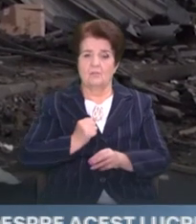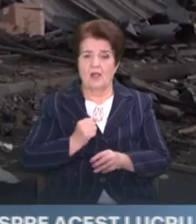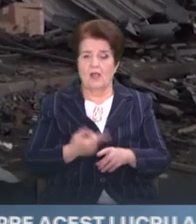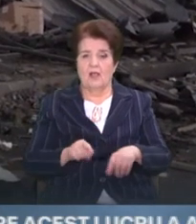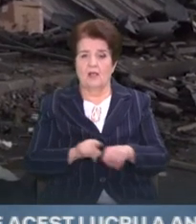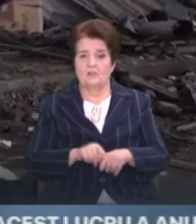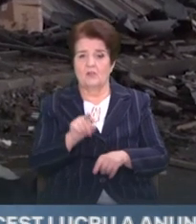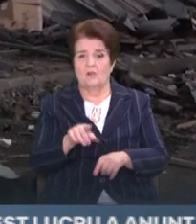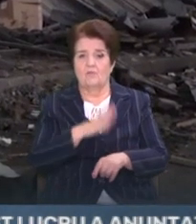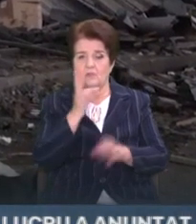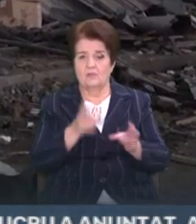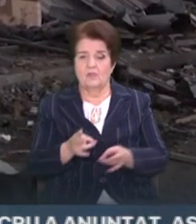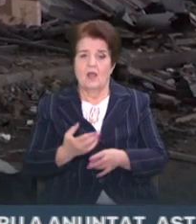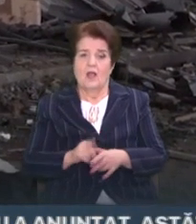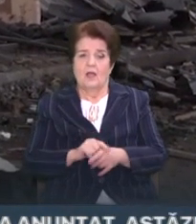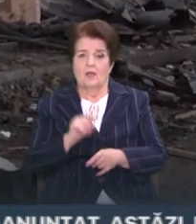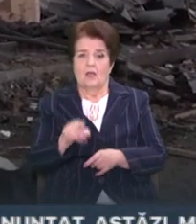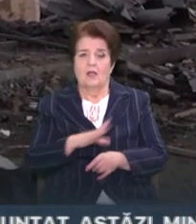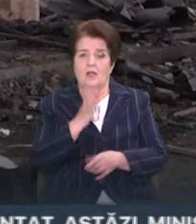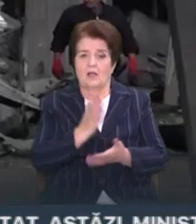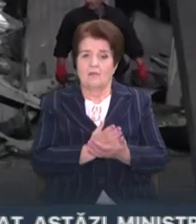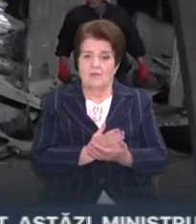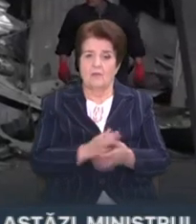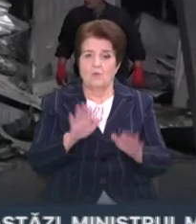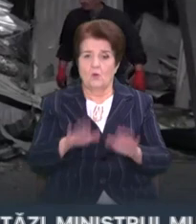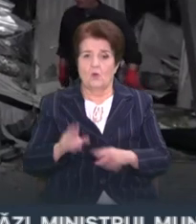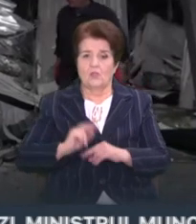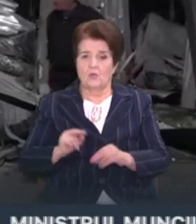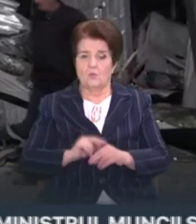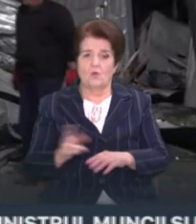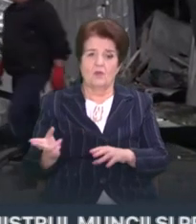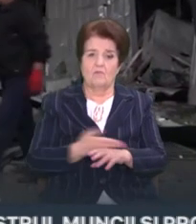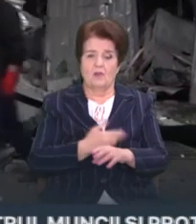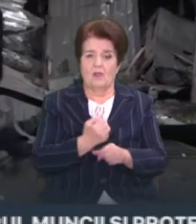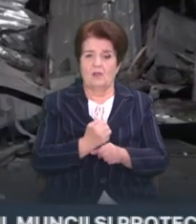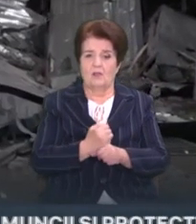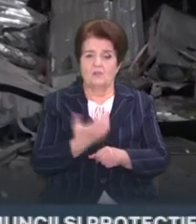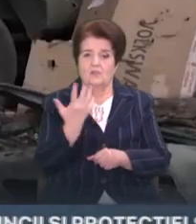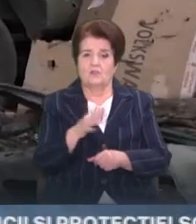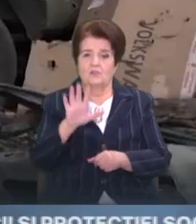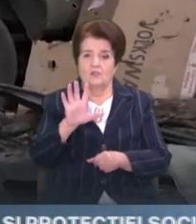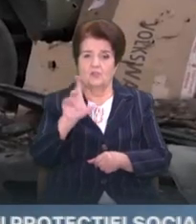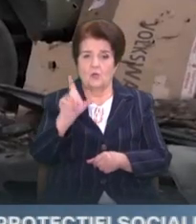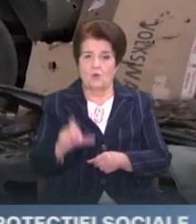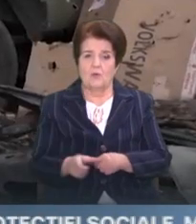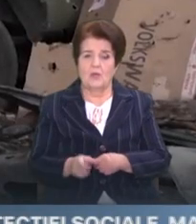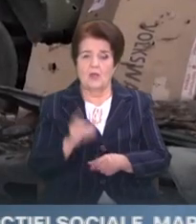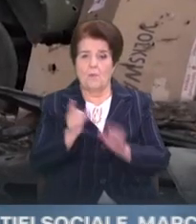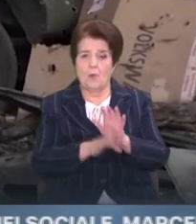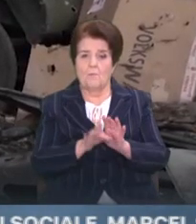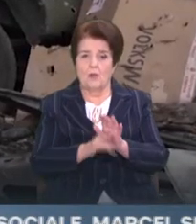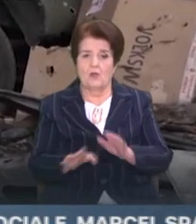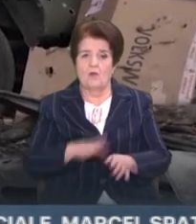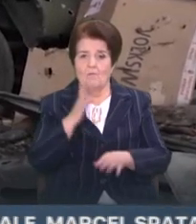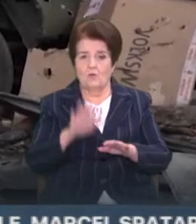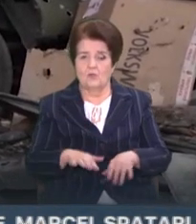care a decedat, de businessul care îl aveam. Fără un loc de muncă au rămas aproximativ 55 de oameni. Bombardamente au avut loc